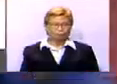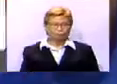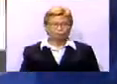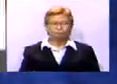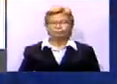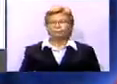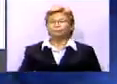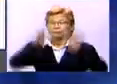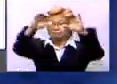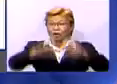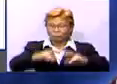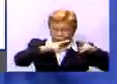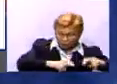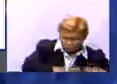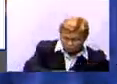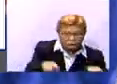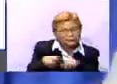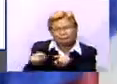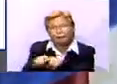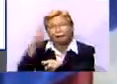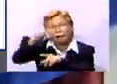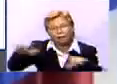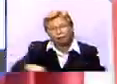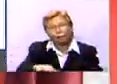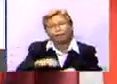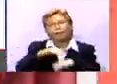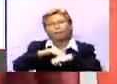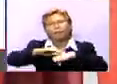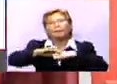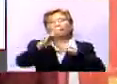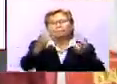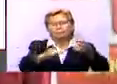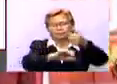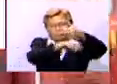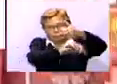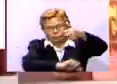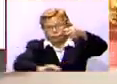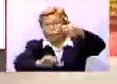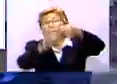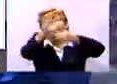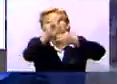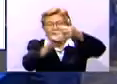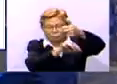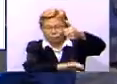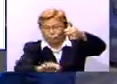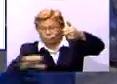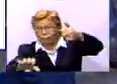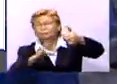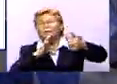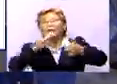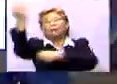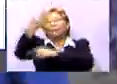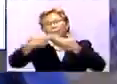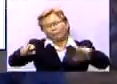Menurut beliau, metodologi kajian yang sama juga akan dilakukan pada komponen BN. Terdahulu, perkara tersebut turut ditekankan dalam